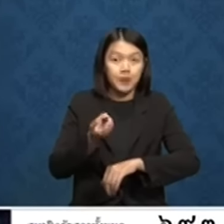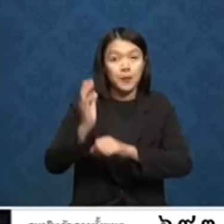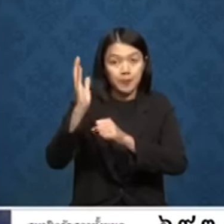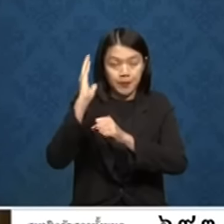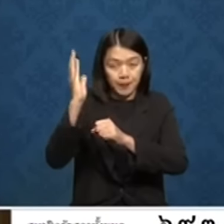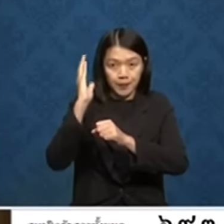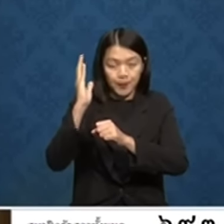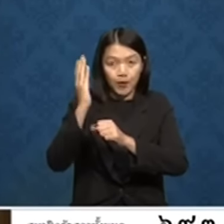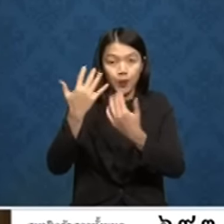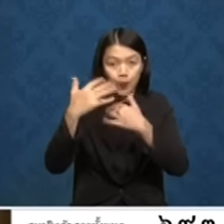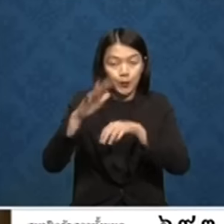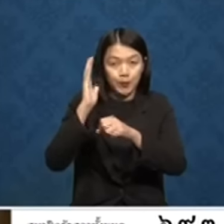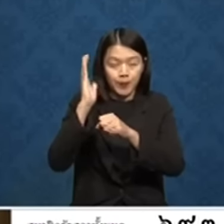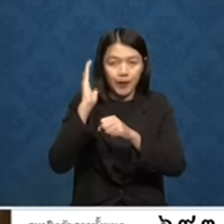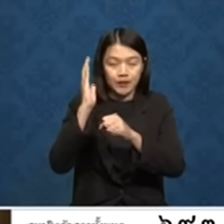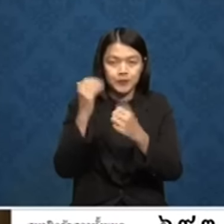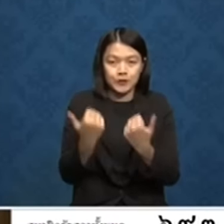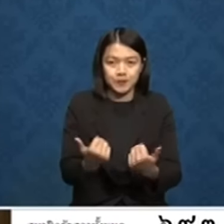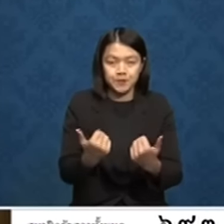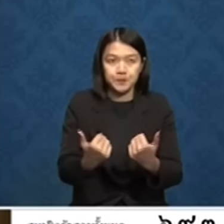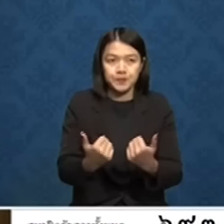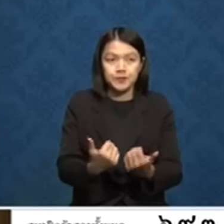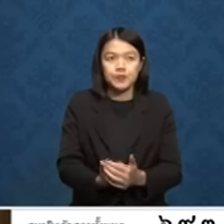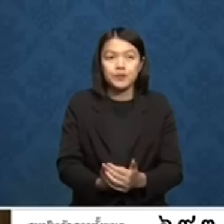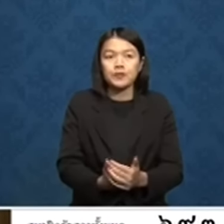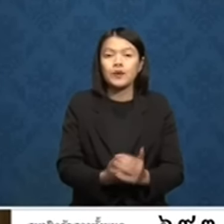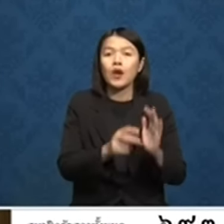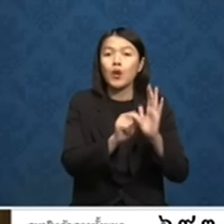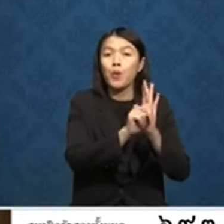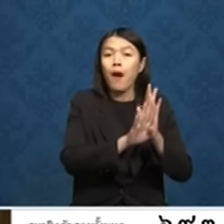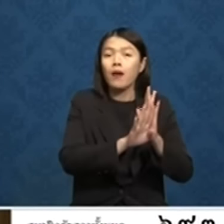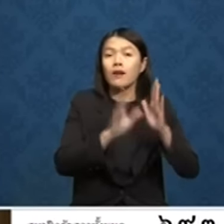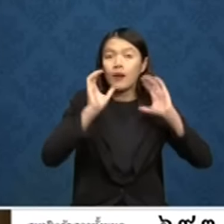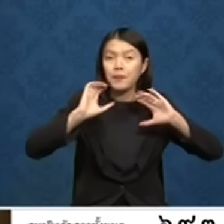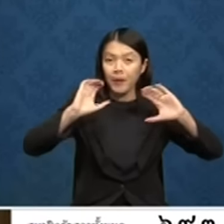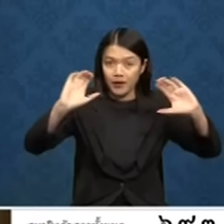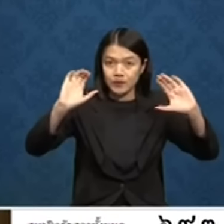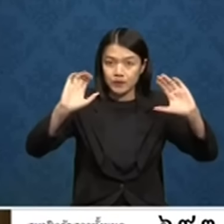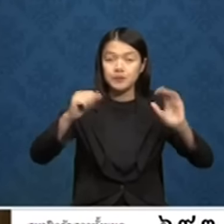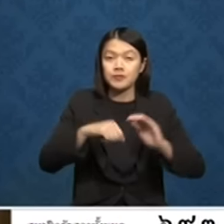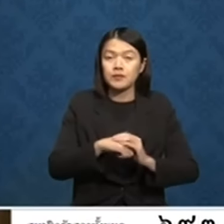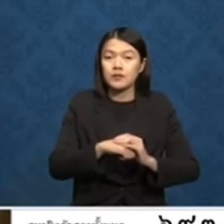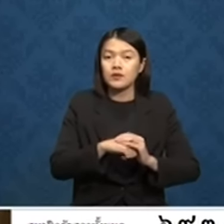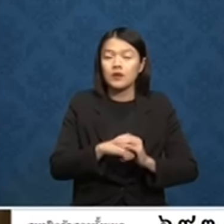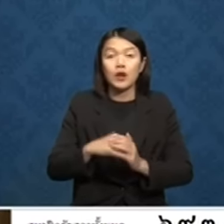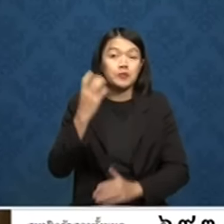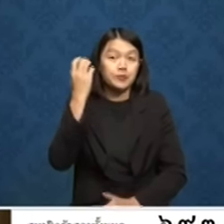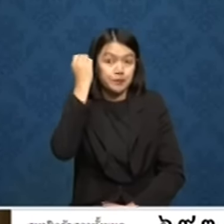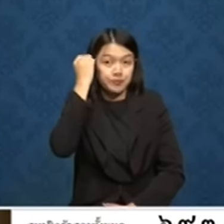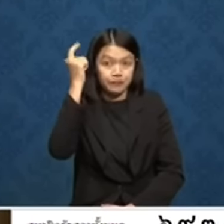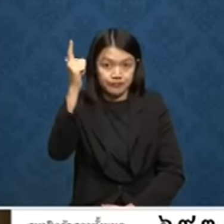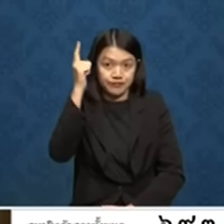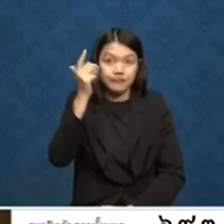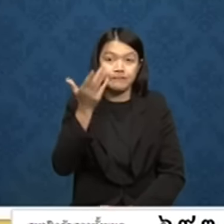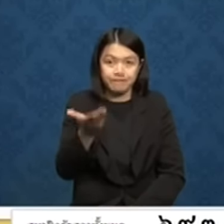การที่ร่วมอภิปรายนโยบายของรัฐบาลคุณแพทองธารชินวัตร